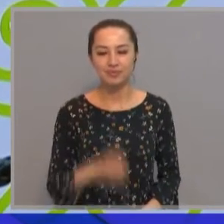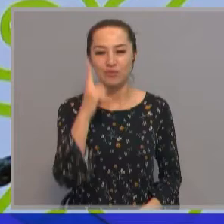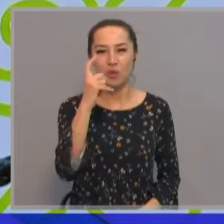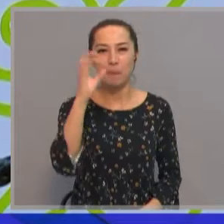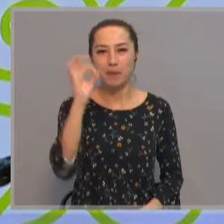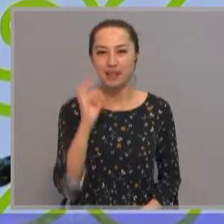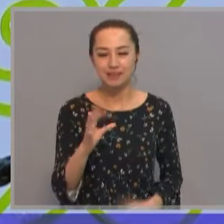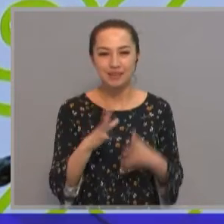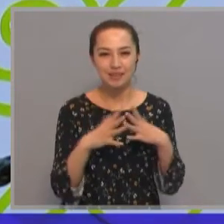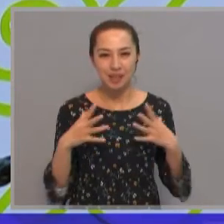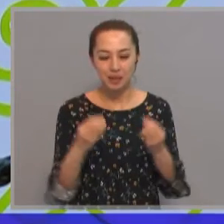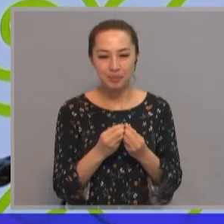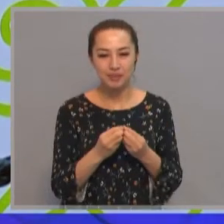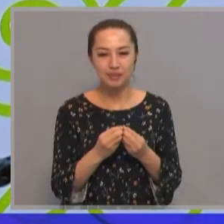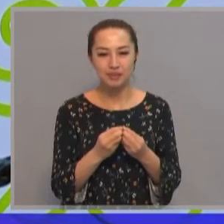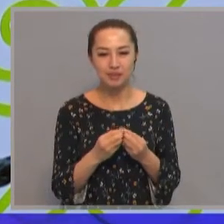семьяда